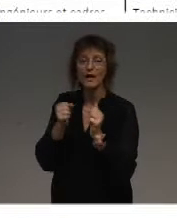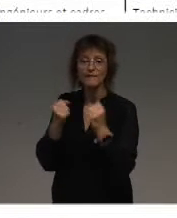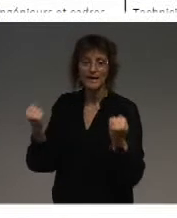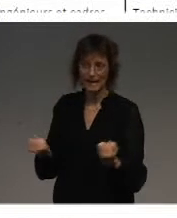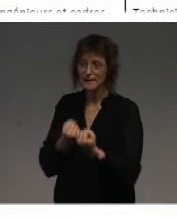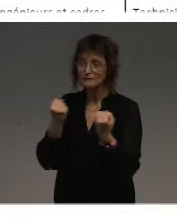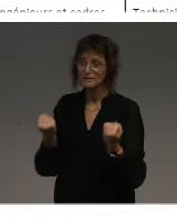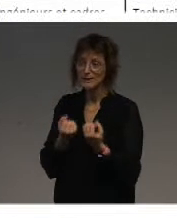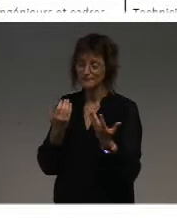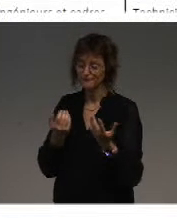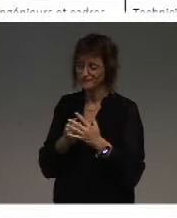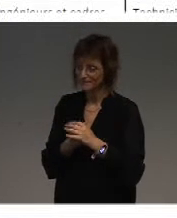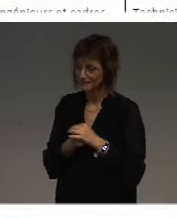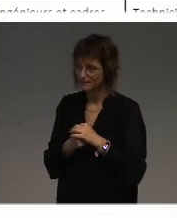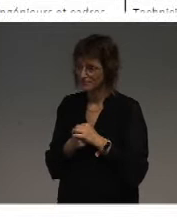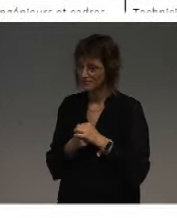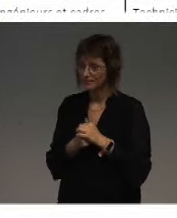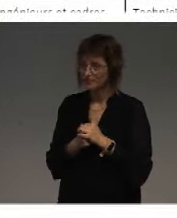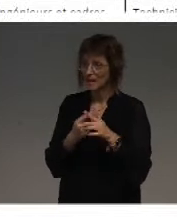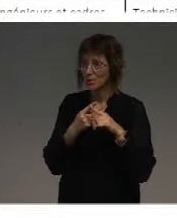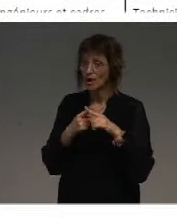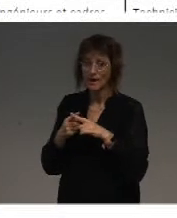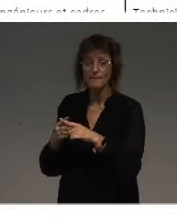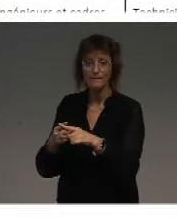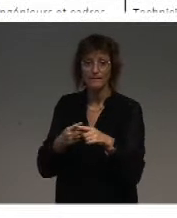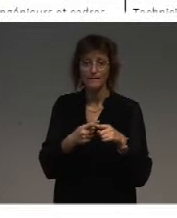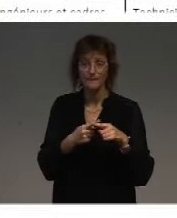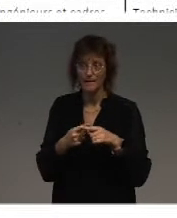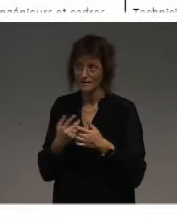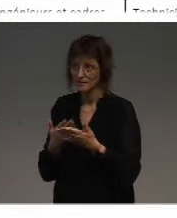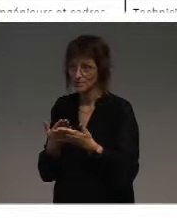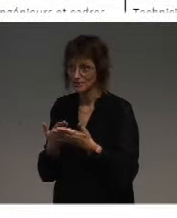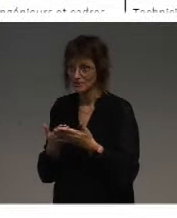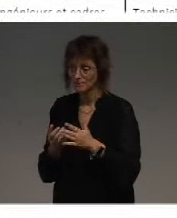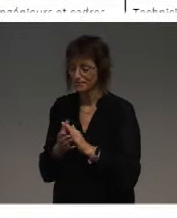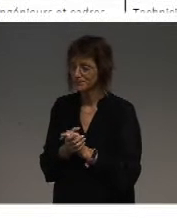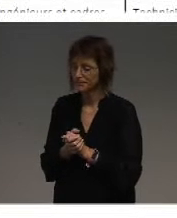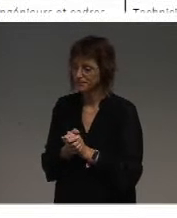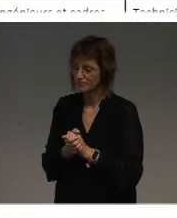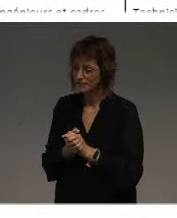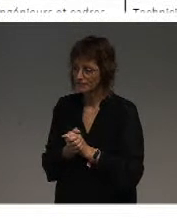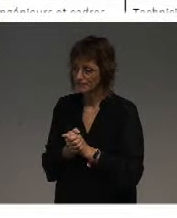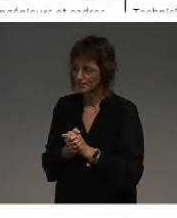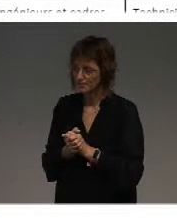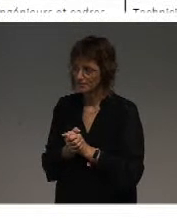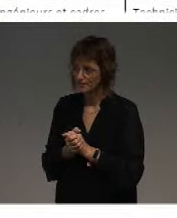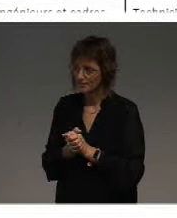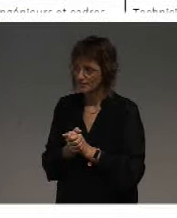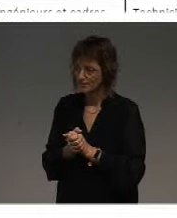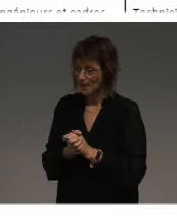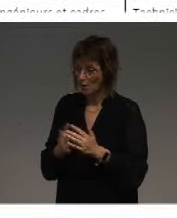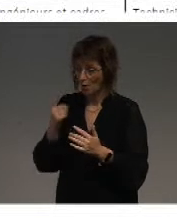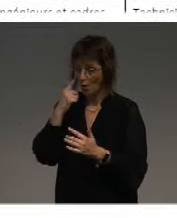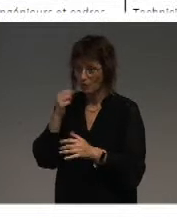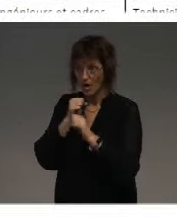genrée, des répartitions d'activités genrées, donc qui se retrouvent dans ces profils. Et donc vous voyez une typologie des contraintes